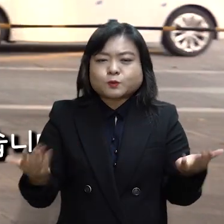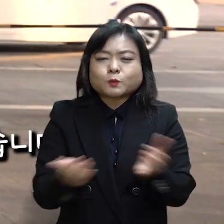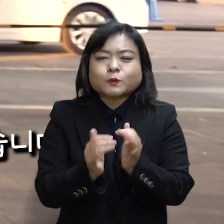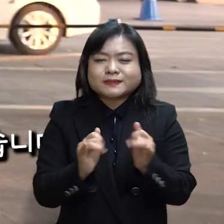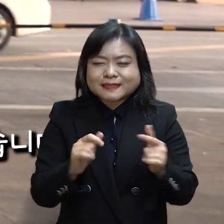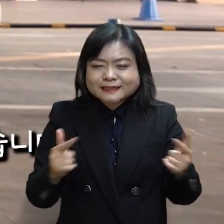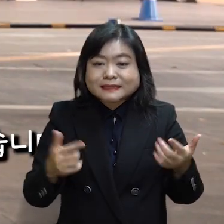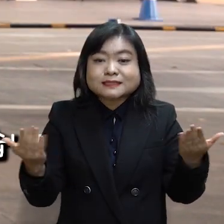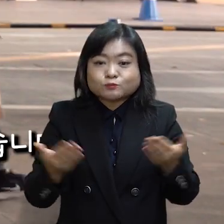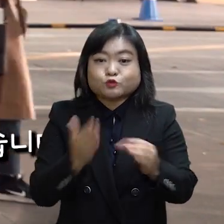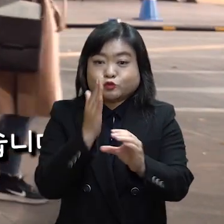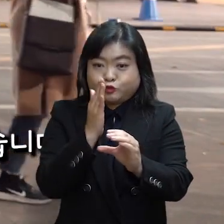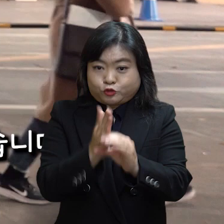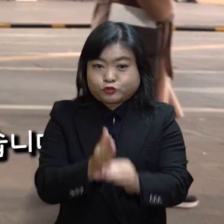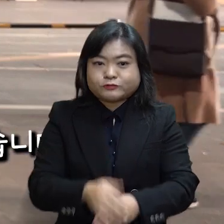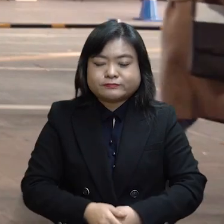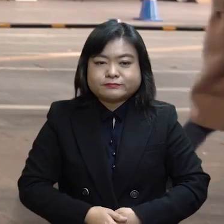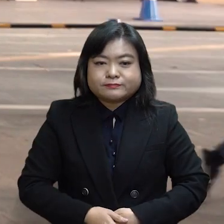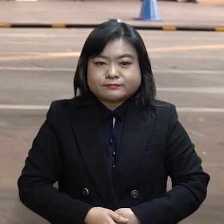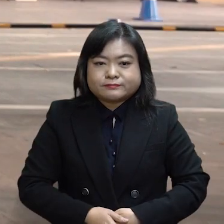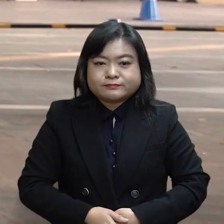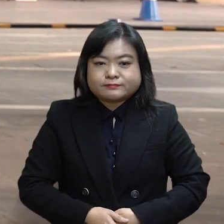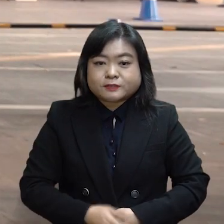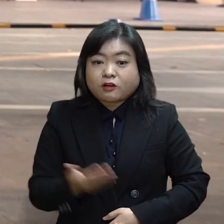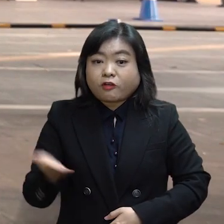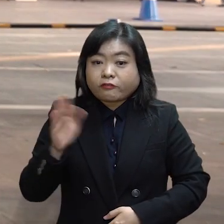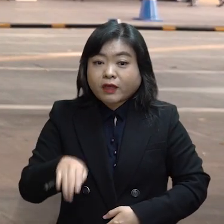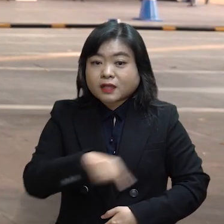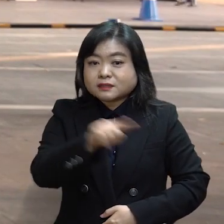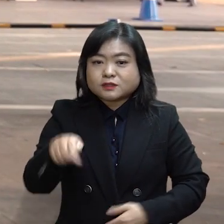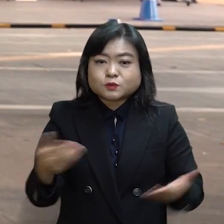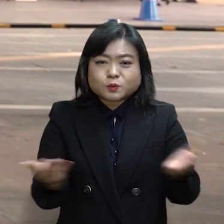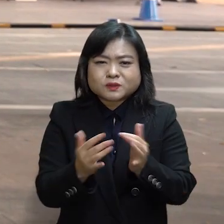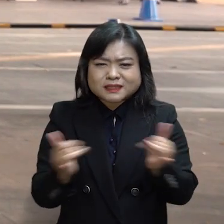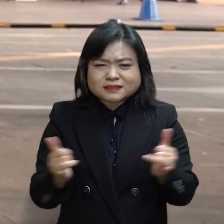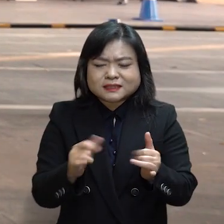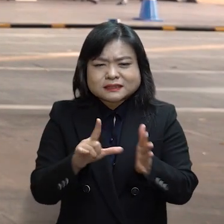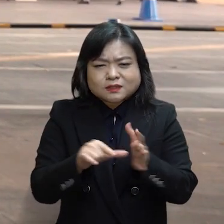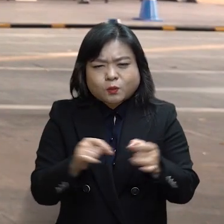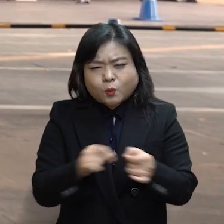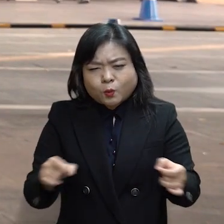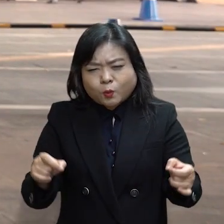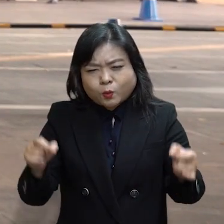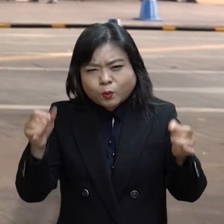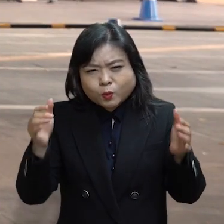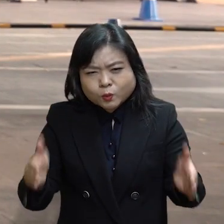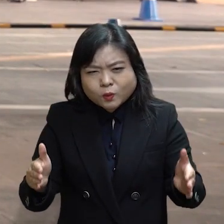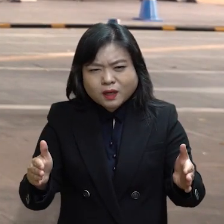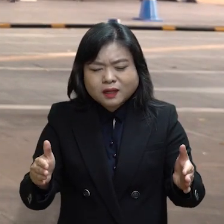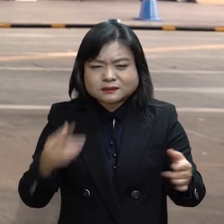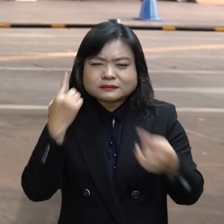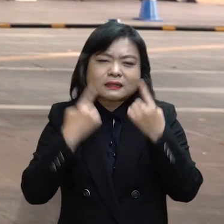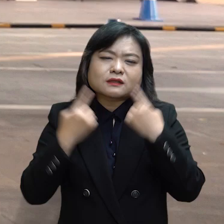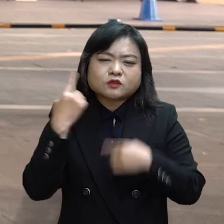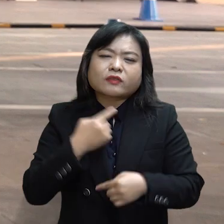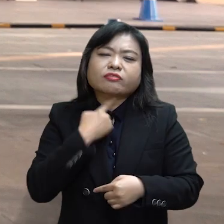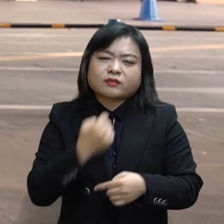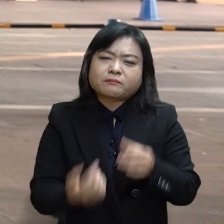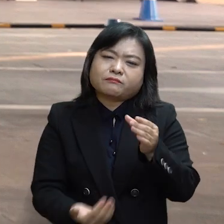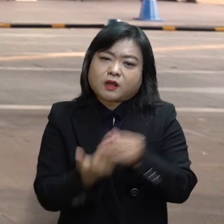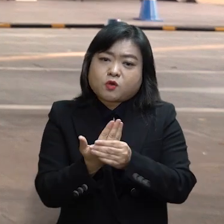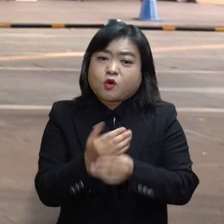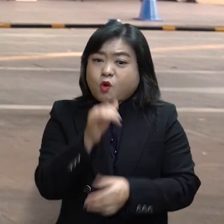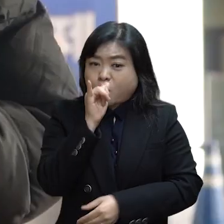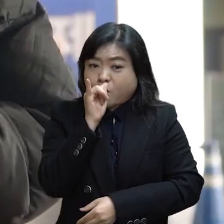다양한 노동자들이 근무를 하고 있습니다. 그런데 이 노동자들이 오랜 시간 동안 상처를 받았던 그런 사건이